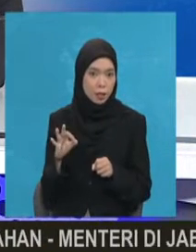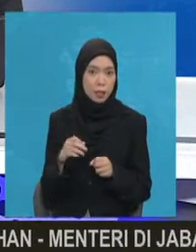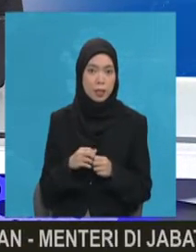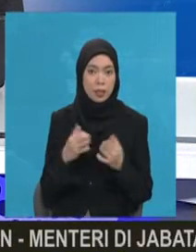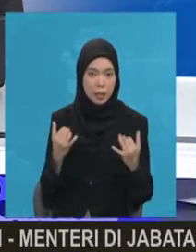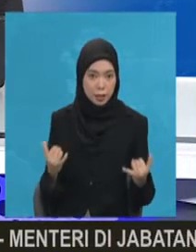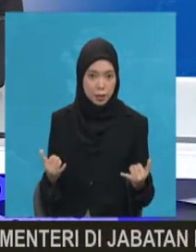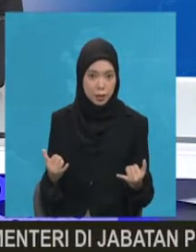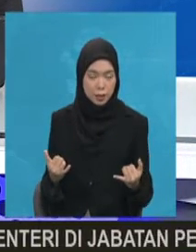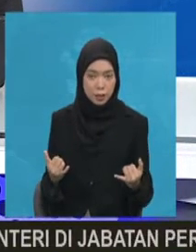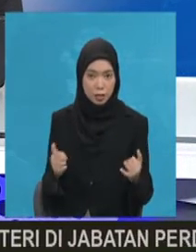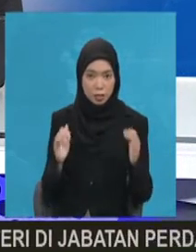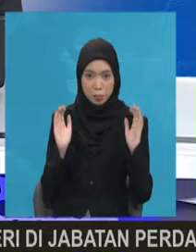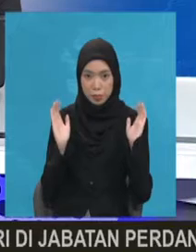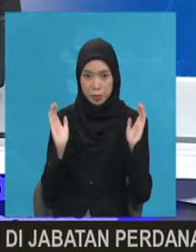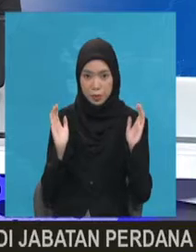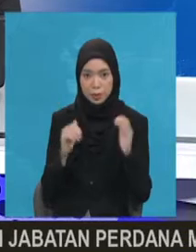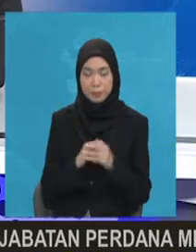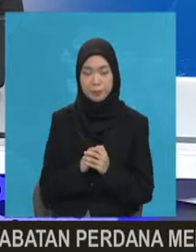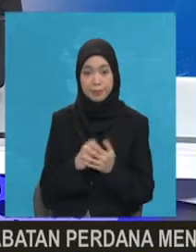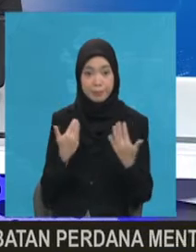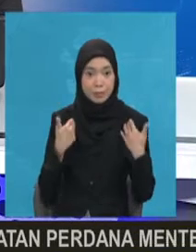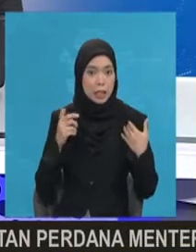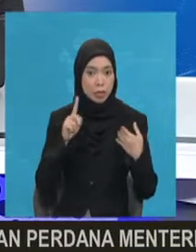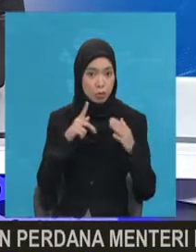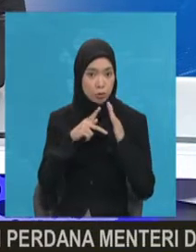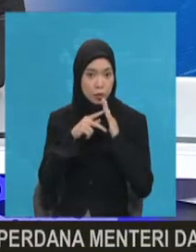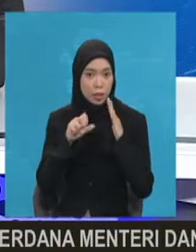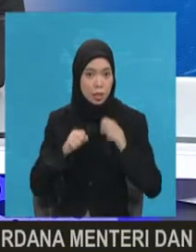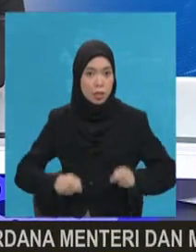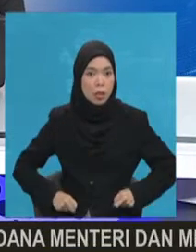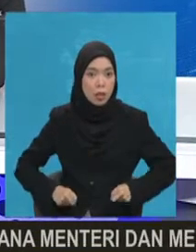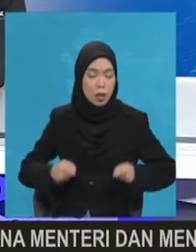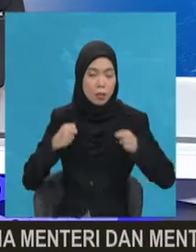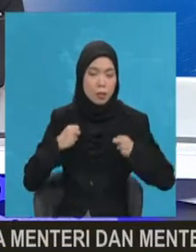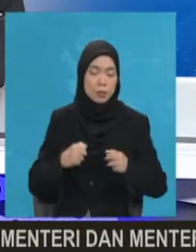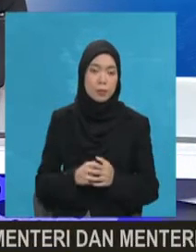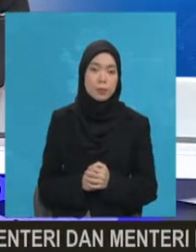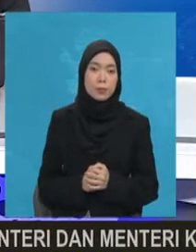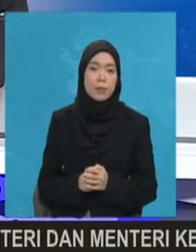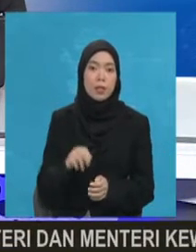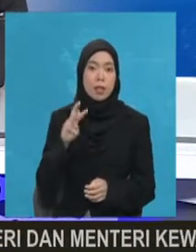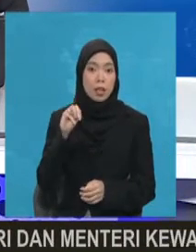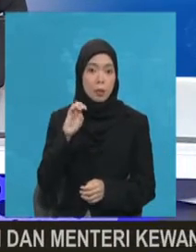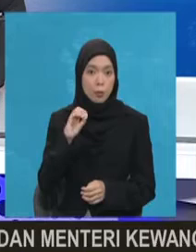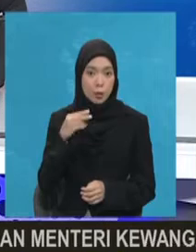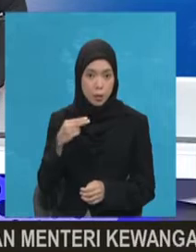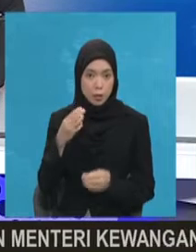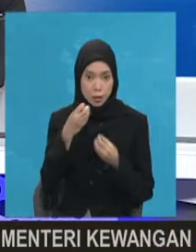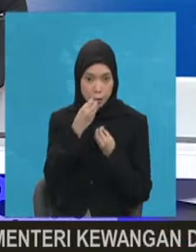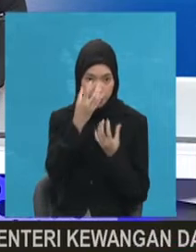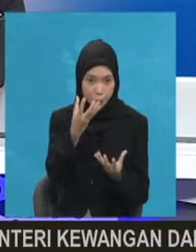dikatakan hari ini di negara Brunei Darussalam dengan satu kesombongan kemesraan kesehatan dalam Sera kabarnya memaklumkan